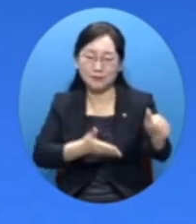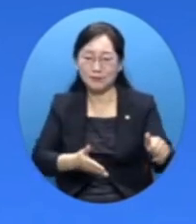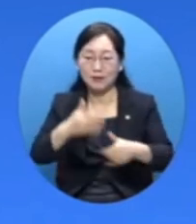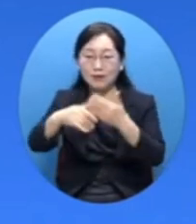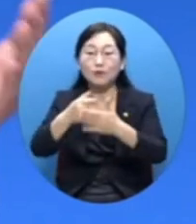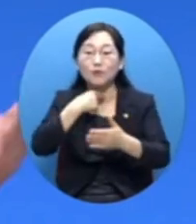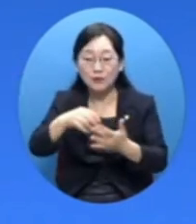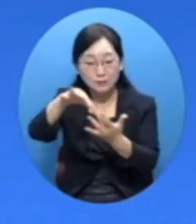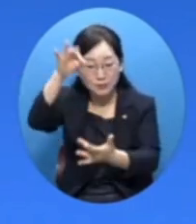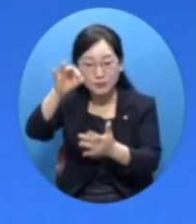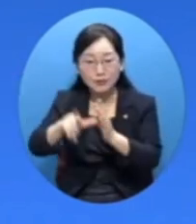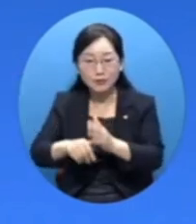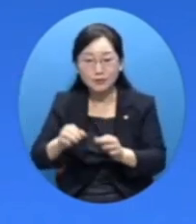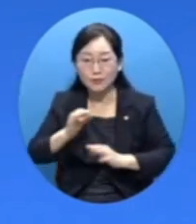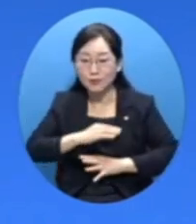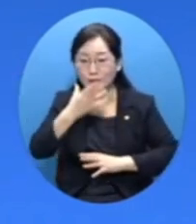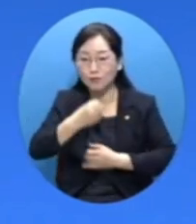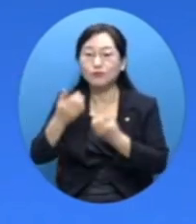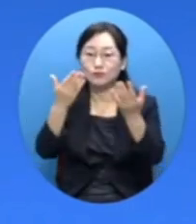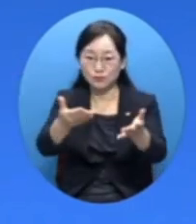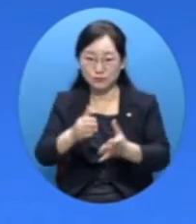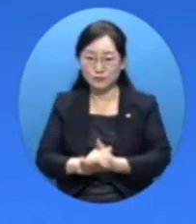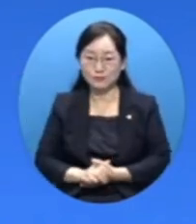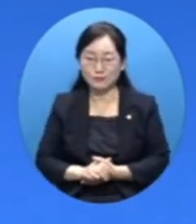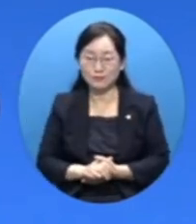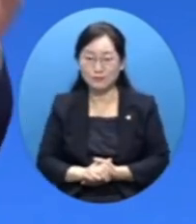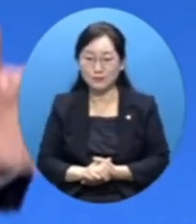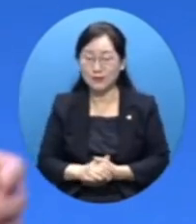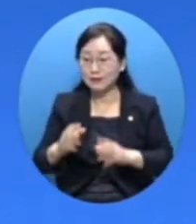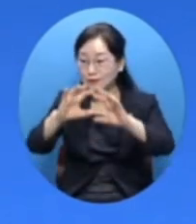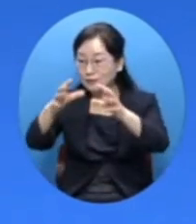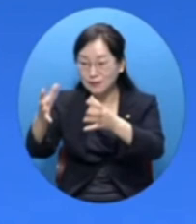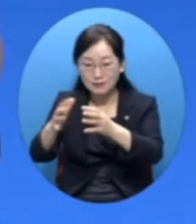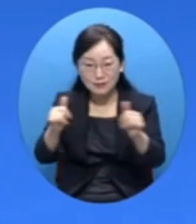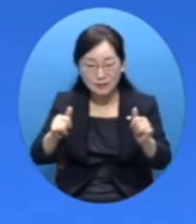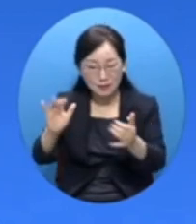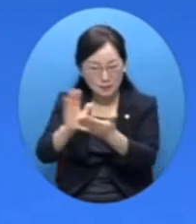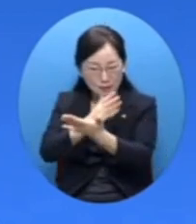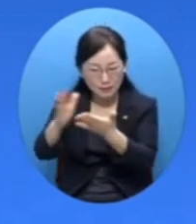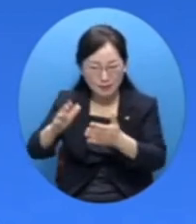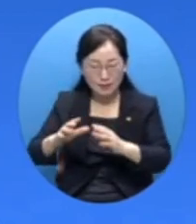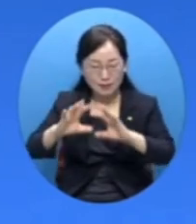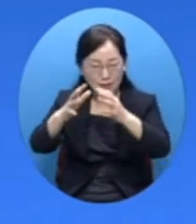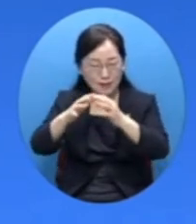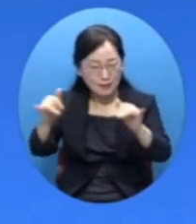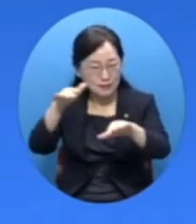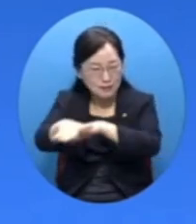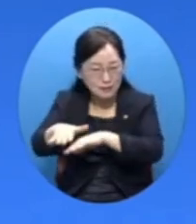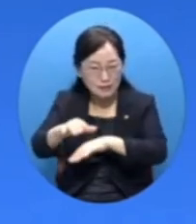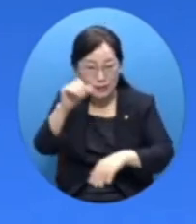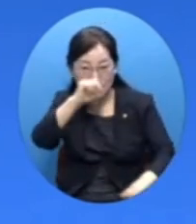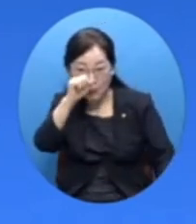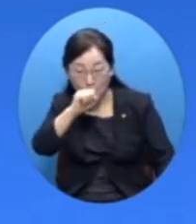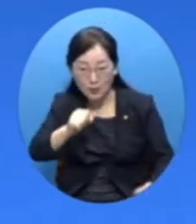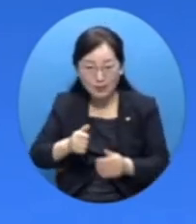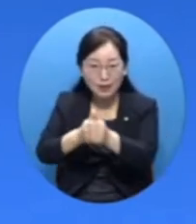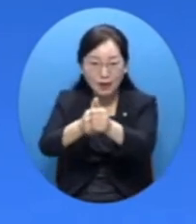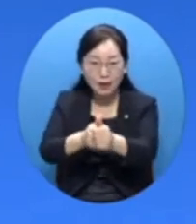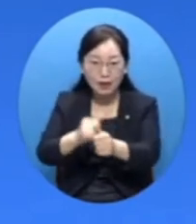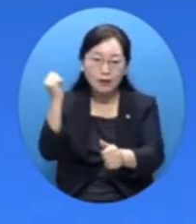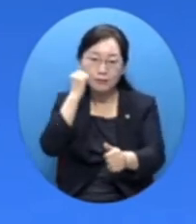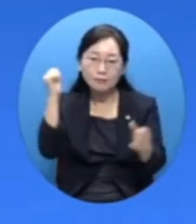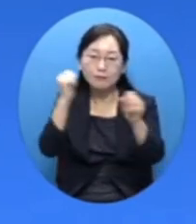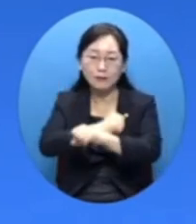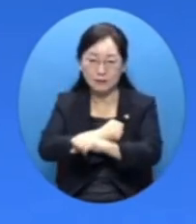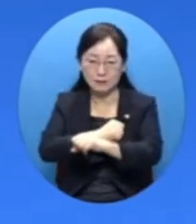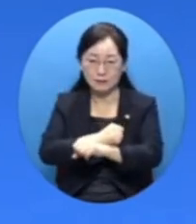하나님께서 우리 삶에 놀라운 복을 내려 주시는 것입니다 세상 사람들이 판단하고 세상 사람이 좋아하는 것을 따라갔다가 파멸 이르게 되는 경우가